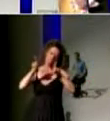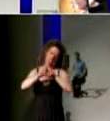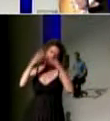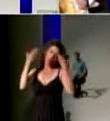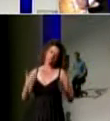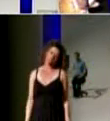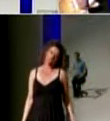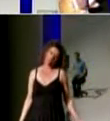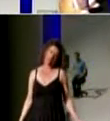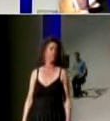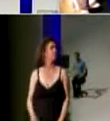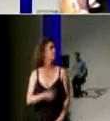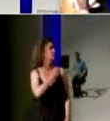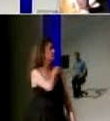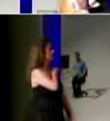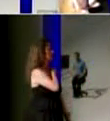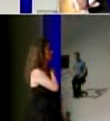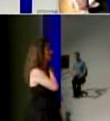voici comme je suis.